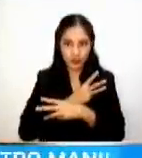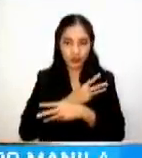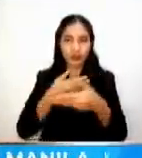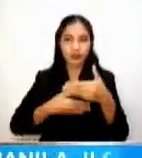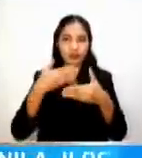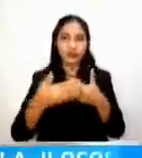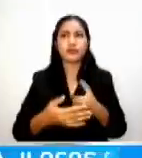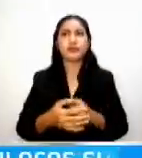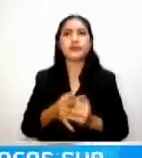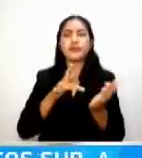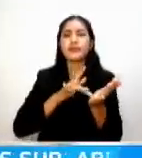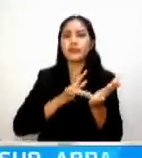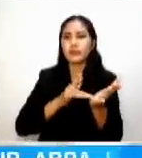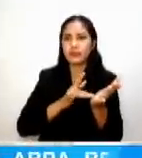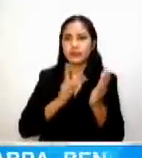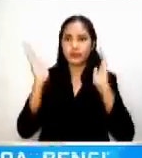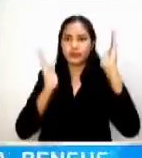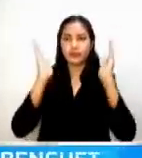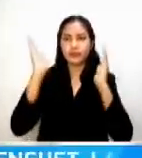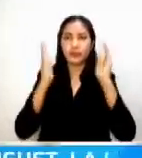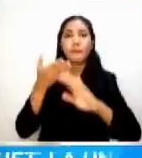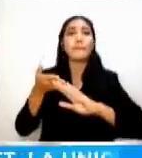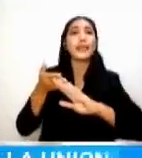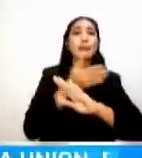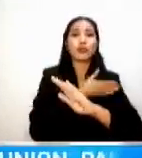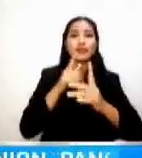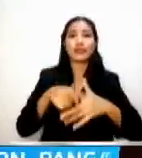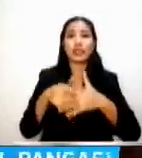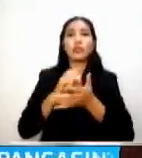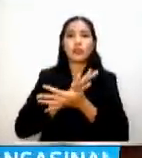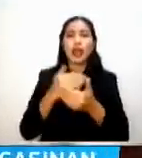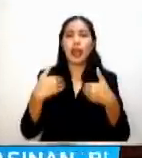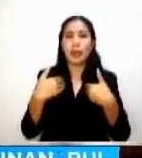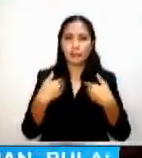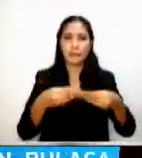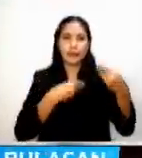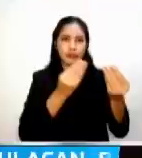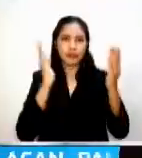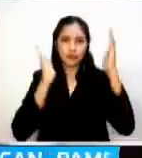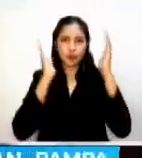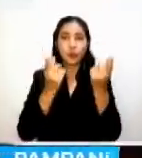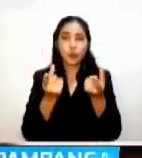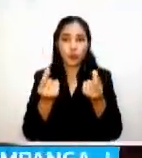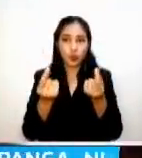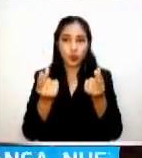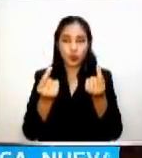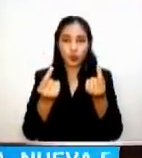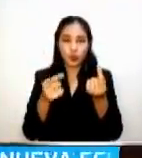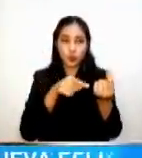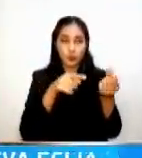Service naman, bago pa magpandemya, nagbibigay na rin ng ganitong serbisyo kung saan dinadala ang hospital setup sa mismong bahay ng